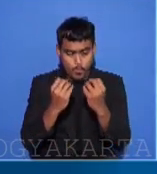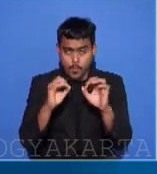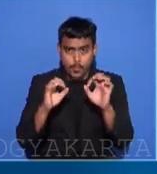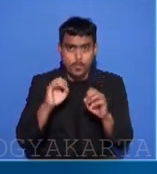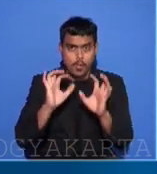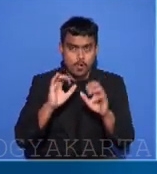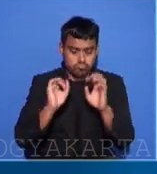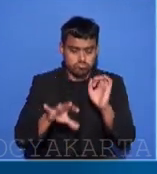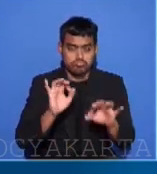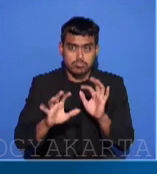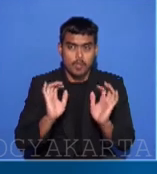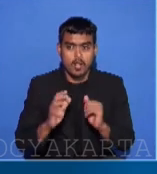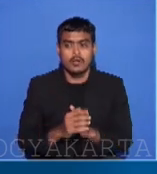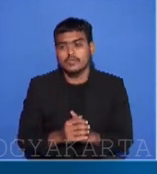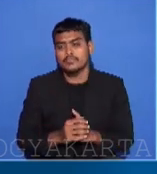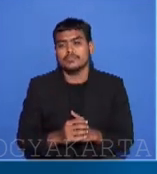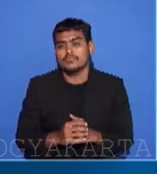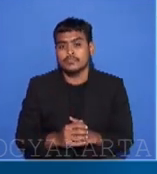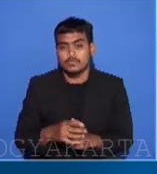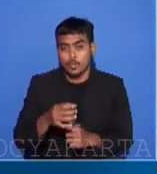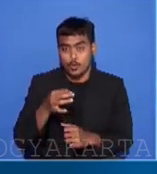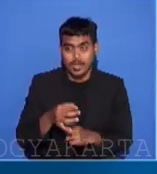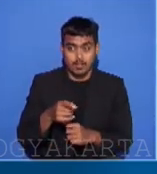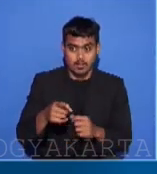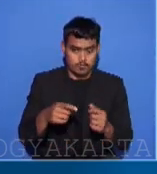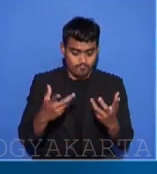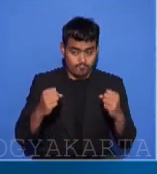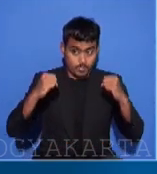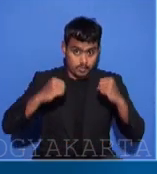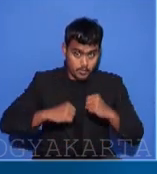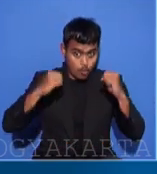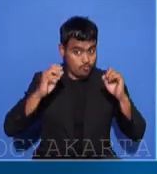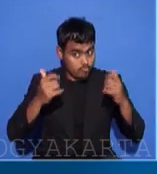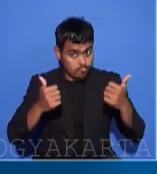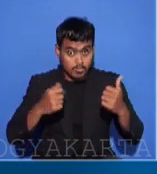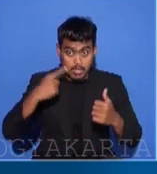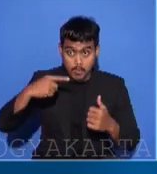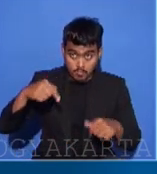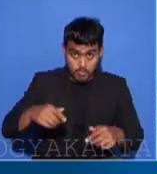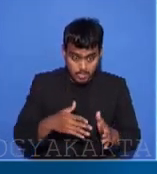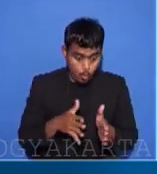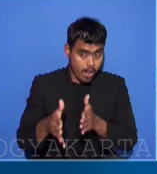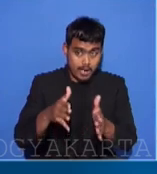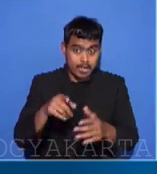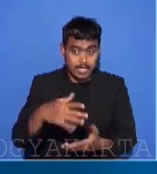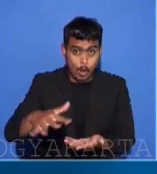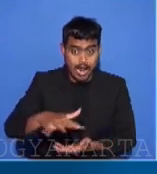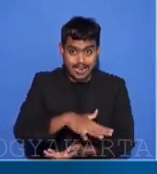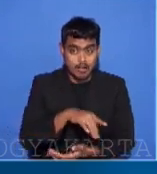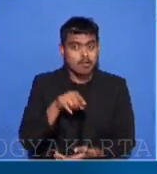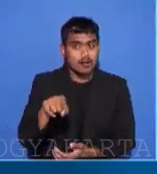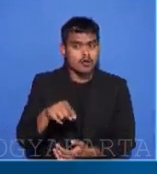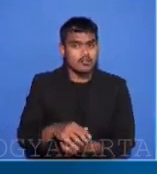nota keputusan kesepakatan dengan dinas dan instansi terkait saat ini aliran air Selokan Mataram sudah